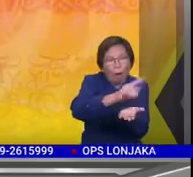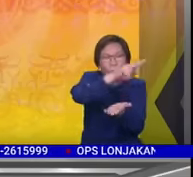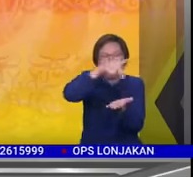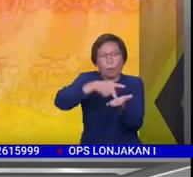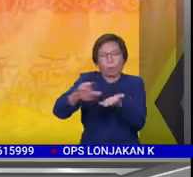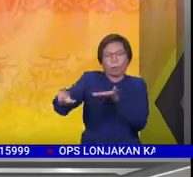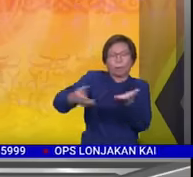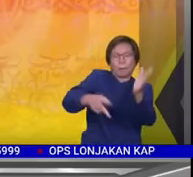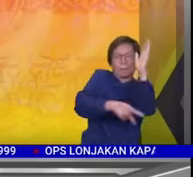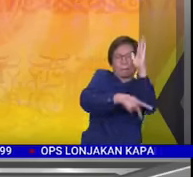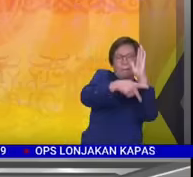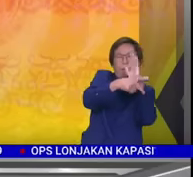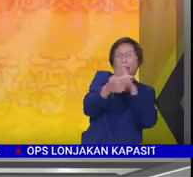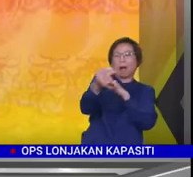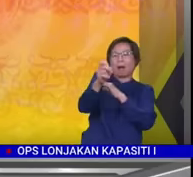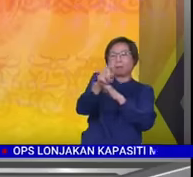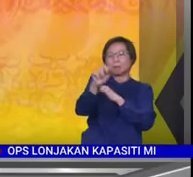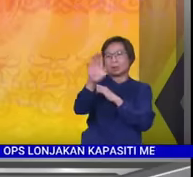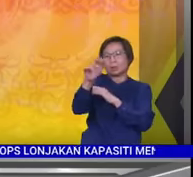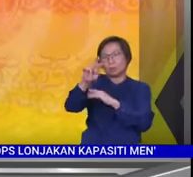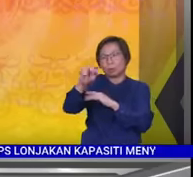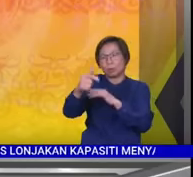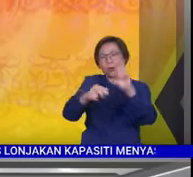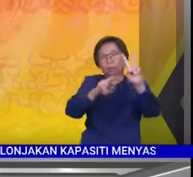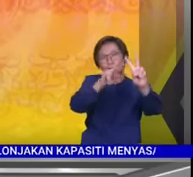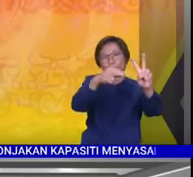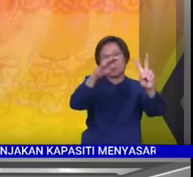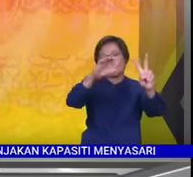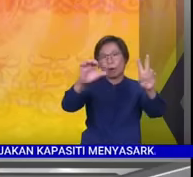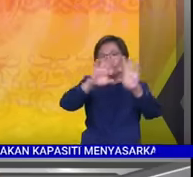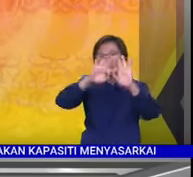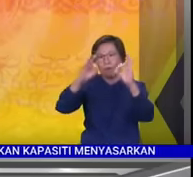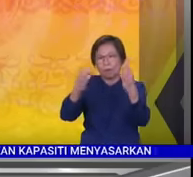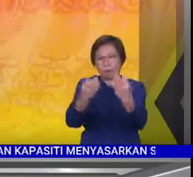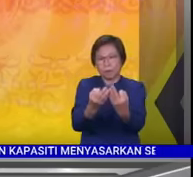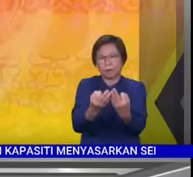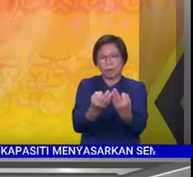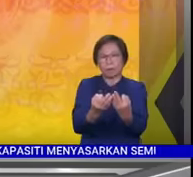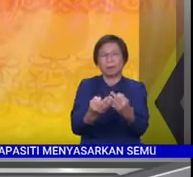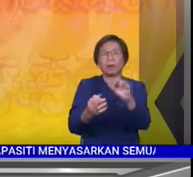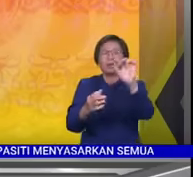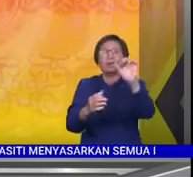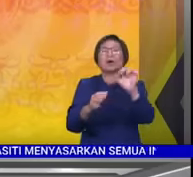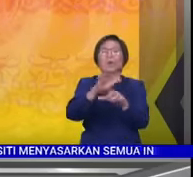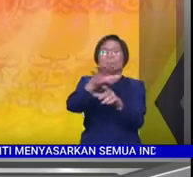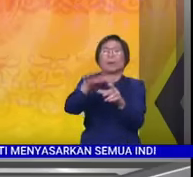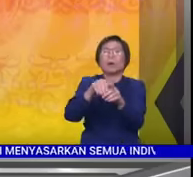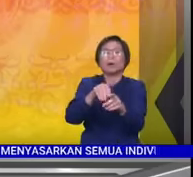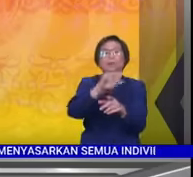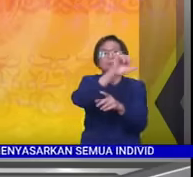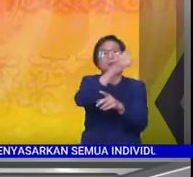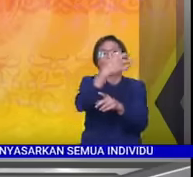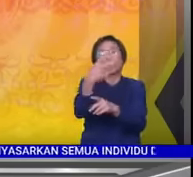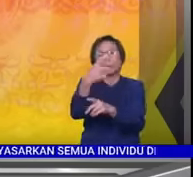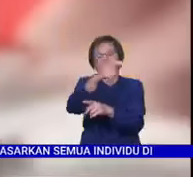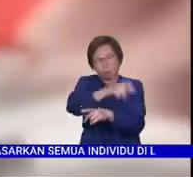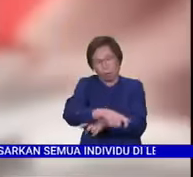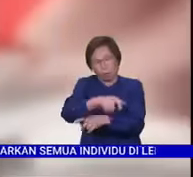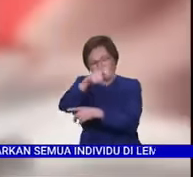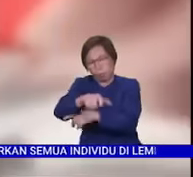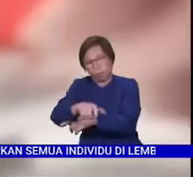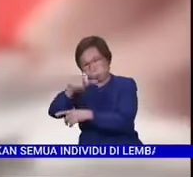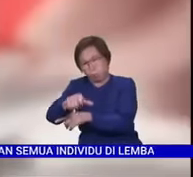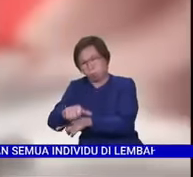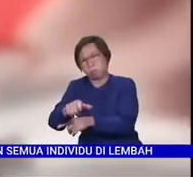pusat Hikmat palingan santubong kepada 2.500 keluarga melibatkan seramai 10.000 penduduk terjejas